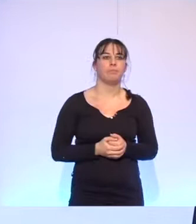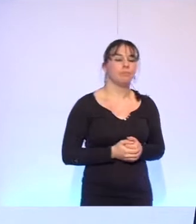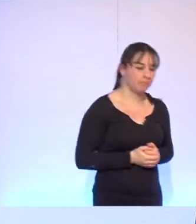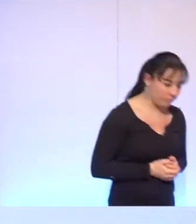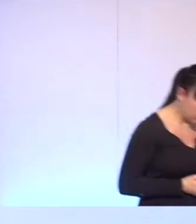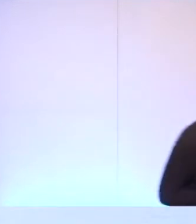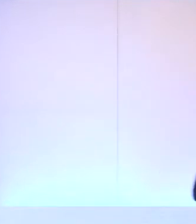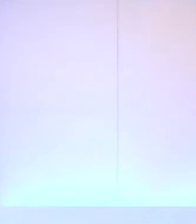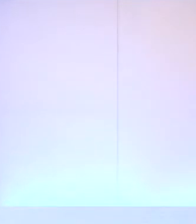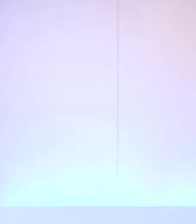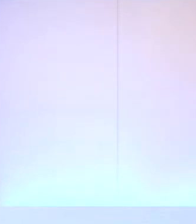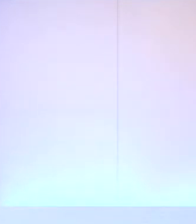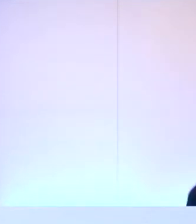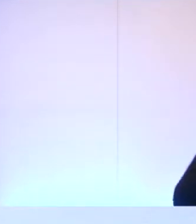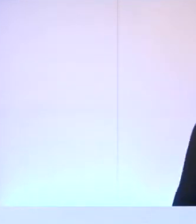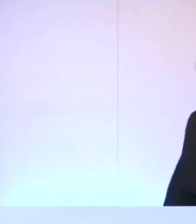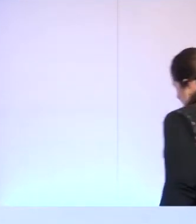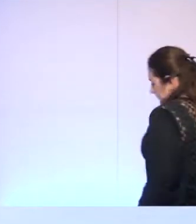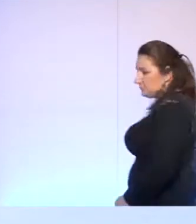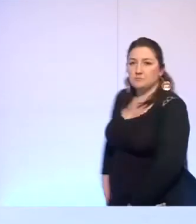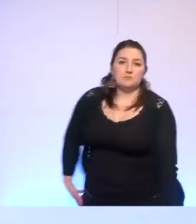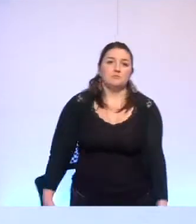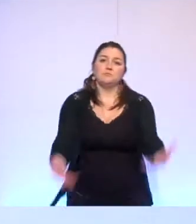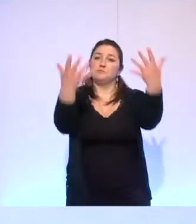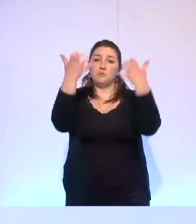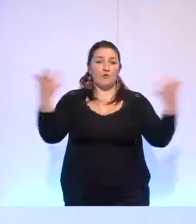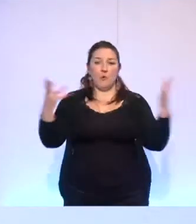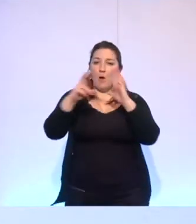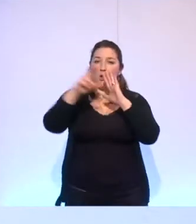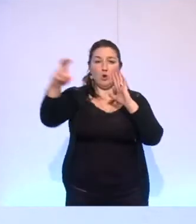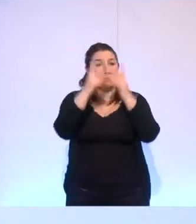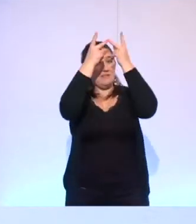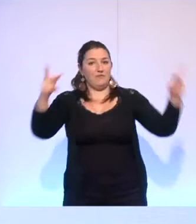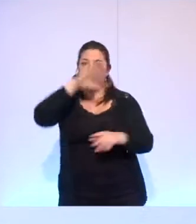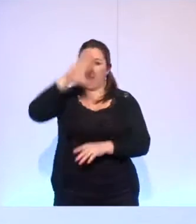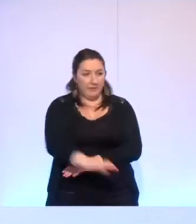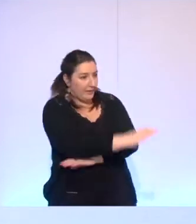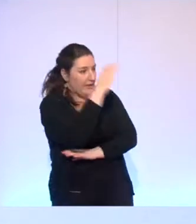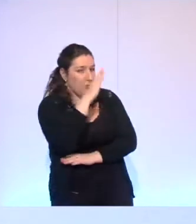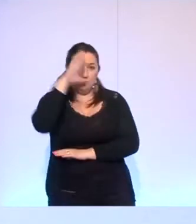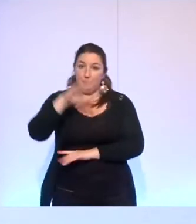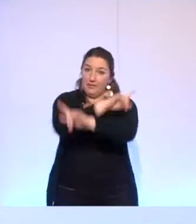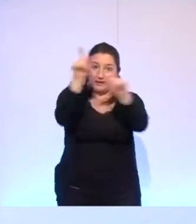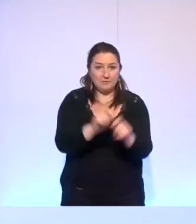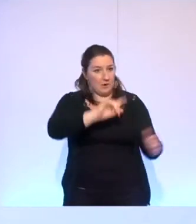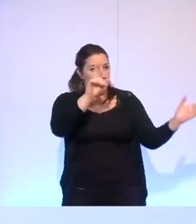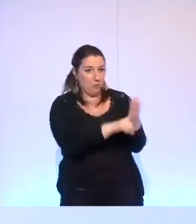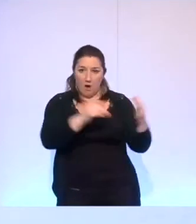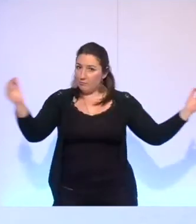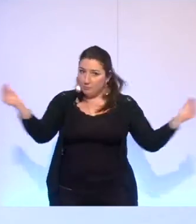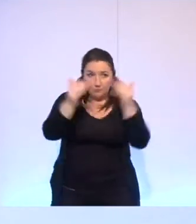Nous voulons que Grenoble soit la ville de l'écoute et du respect, la ville de l'égalité des droits, la ville où personne ne reste sur le bord du